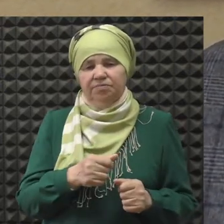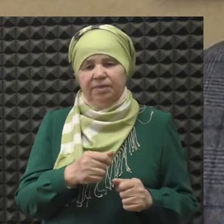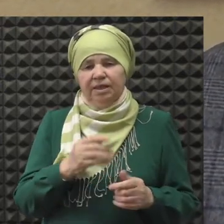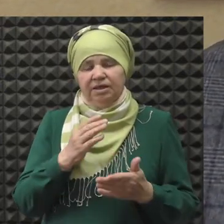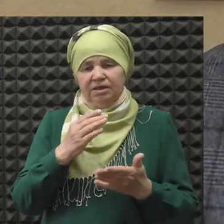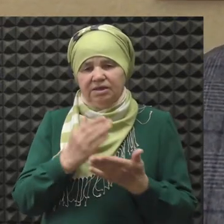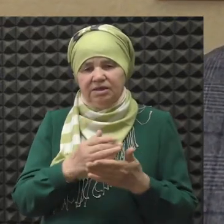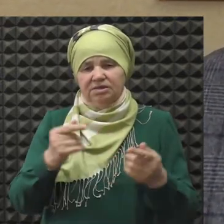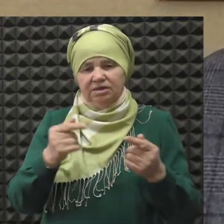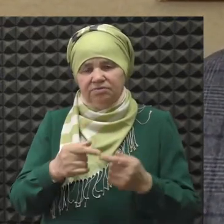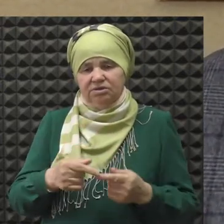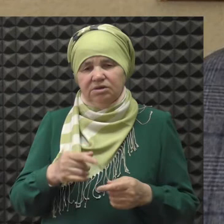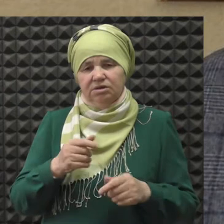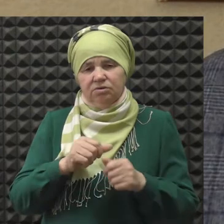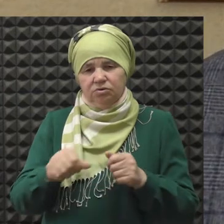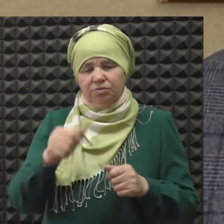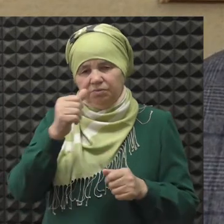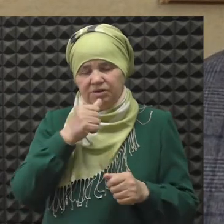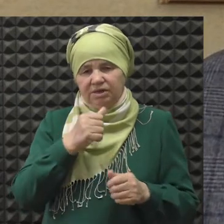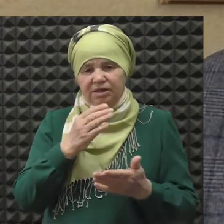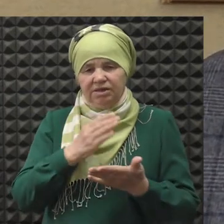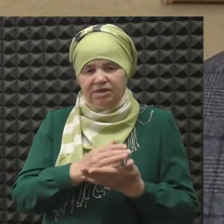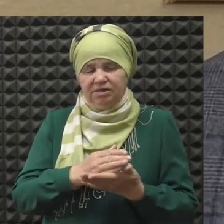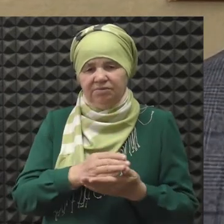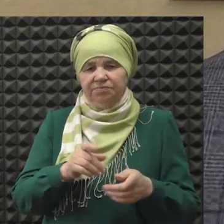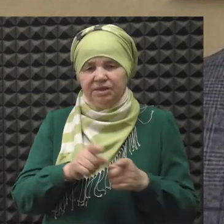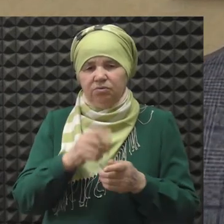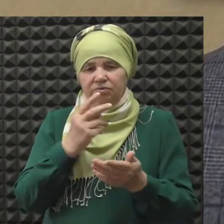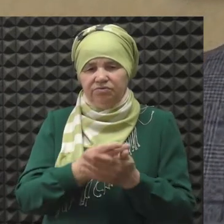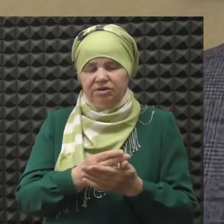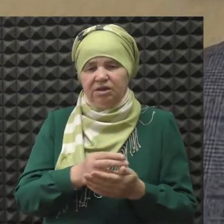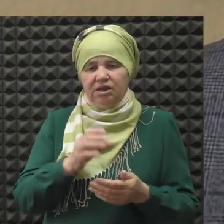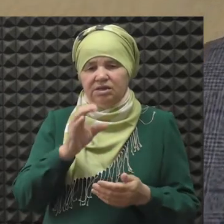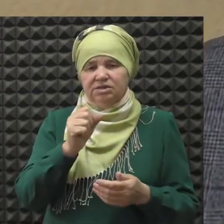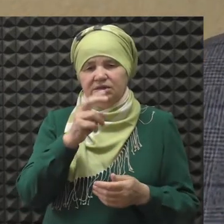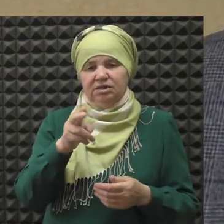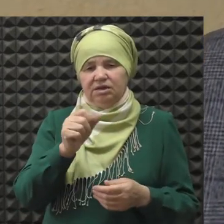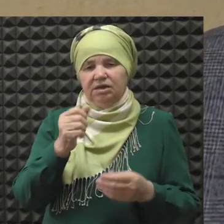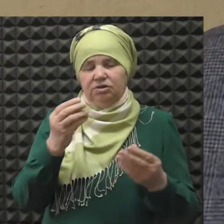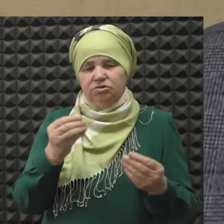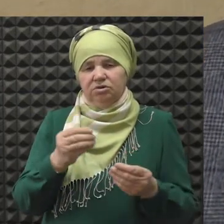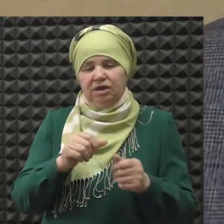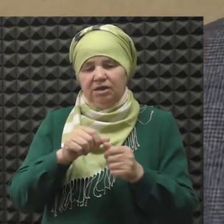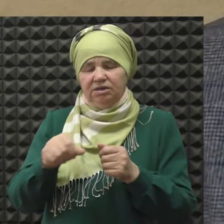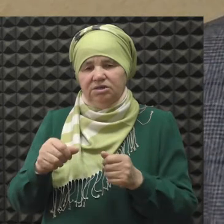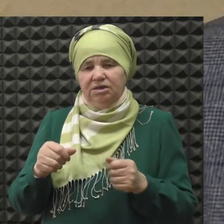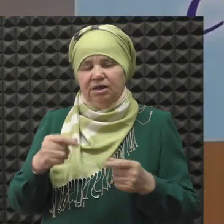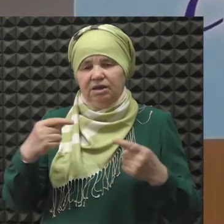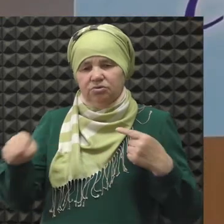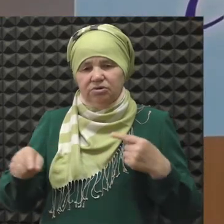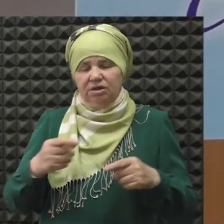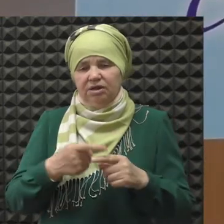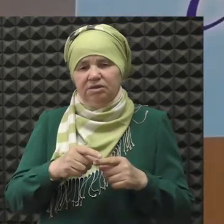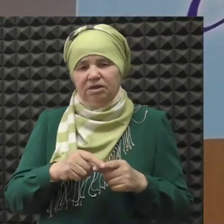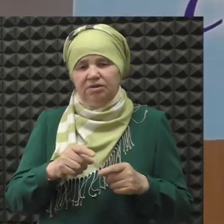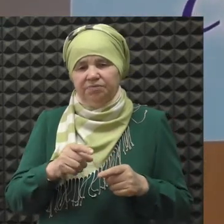еще кроме этого, в месяц Рамадан есть такой вид садаки, который отличается, скажем, от других видов